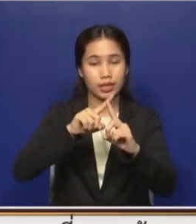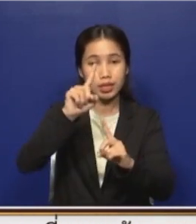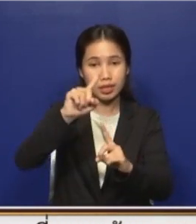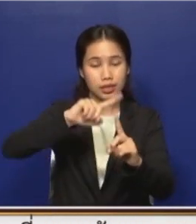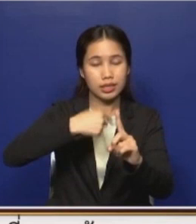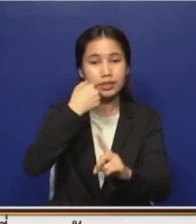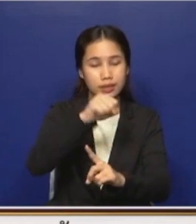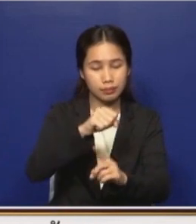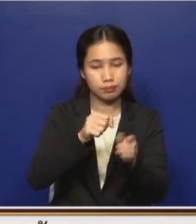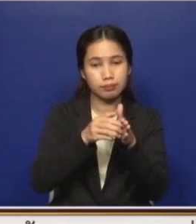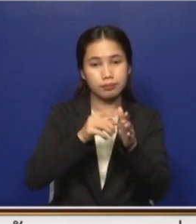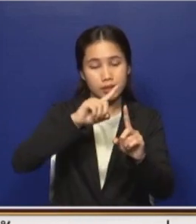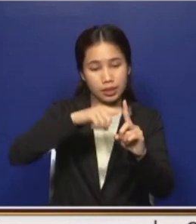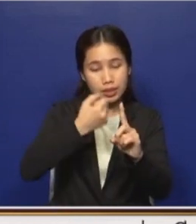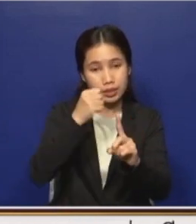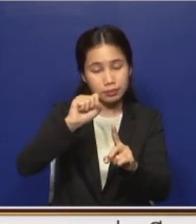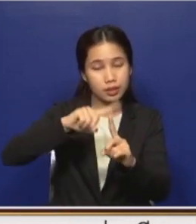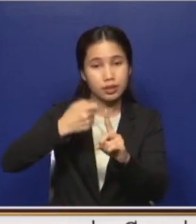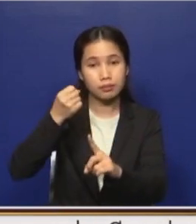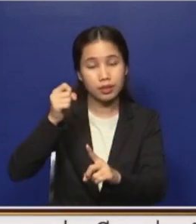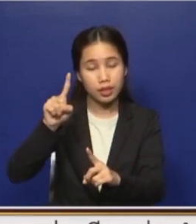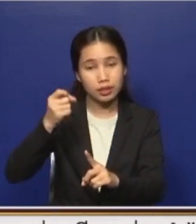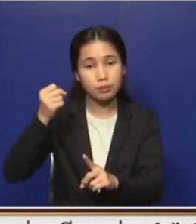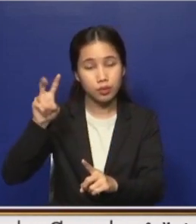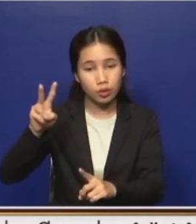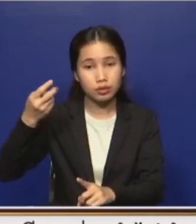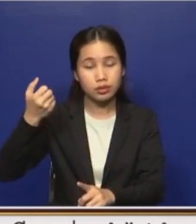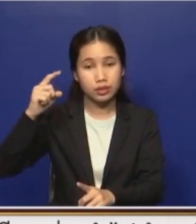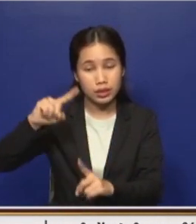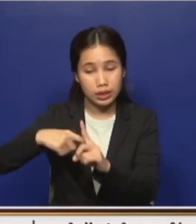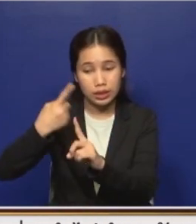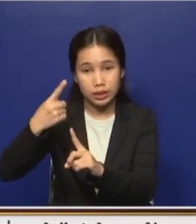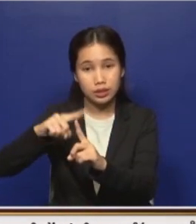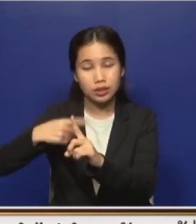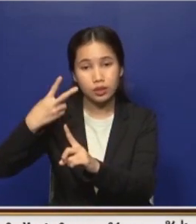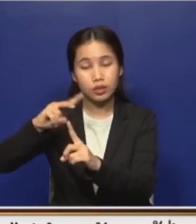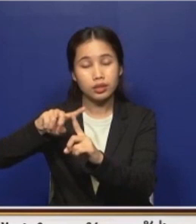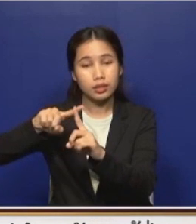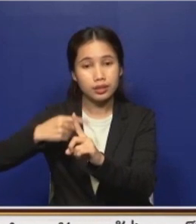ราปิดทั้งปีนะฮะท่านลองจินตนาการว่ามันจะเกิดอะไรขึ้นฮะ